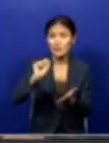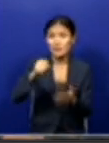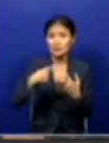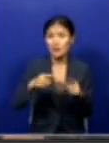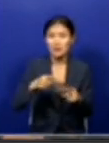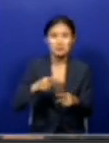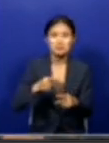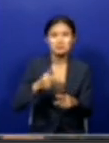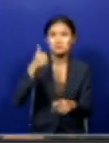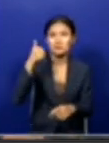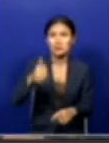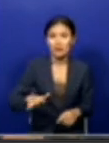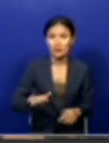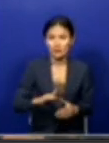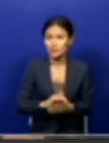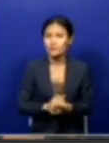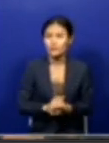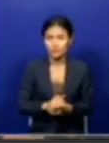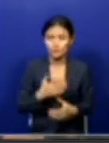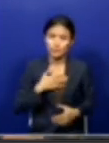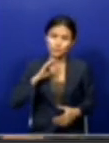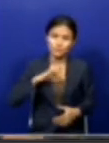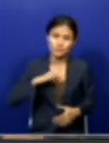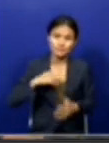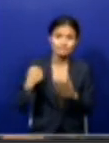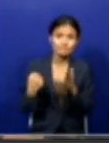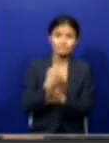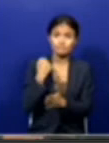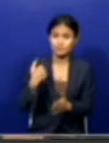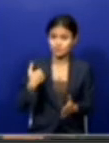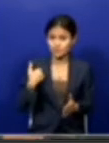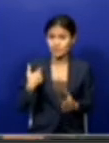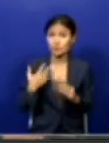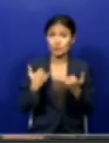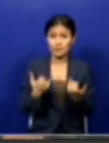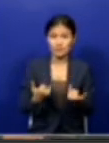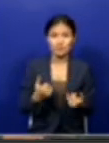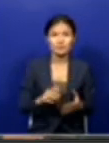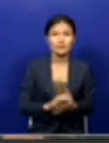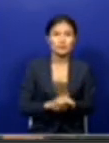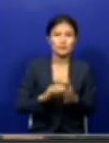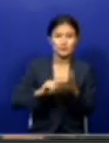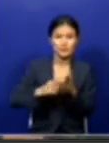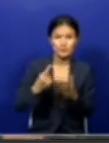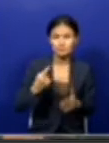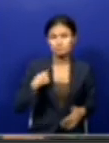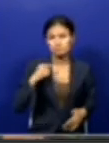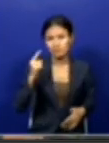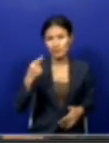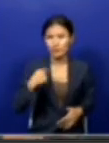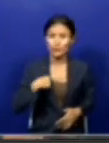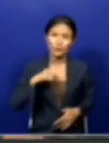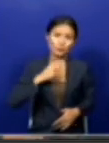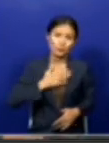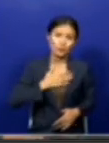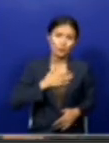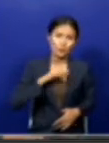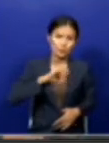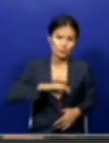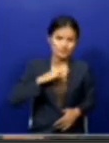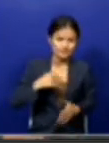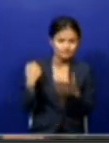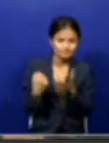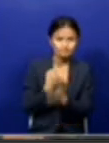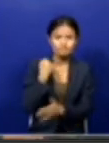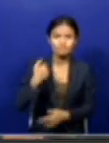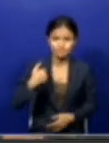ไรต่างๆนานานั่นแหละก็คือพื้นฐานครับวันนี้เราจะนับ1นับ2นับ3เนี่ยผมเสียดายเสียโอกาสแทนพี่น้องภาคการเกษตร